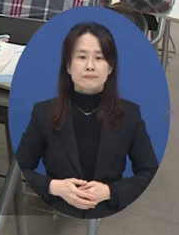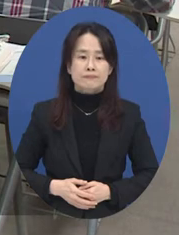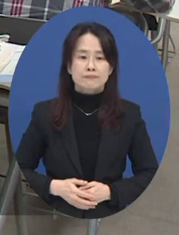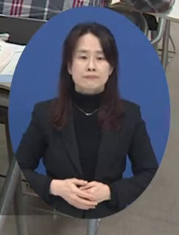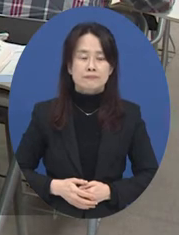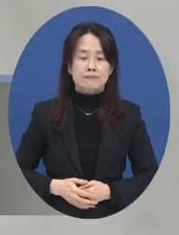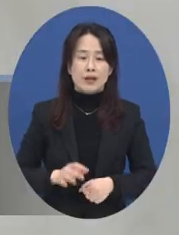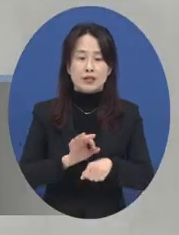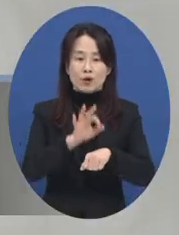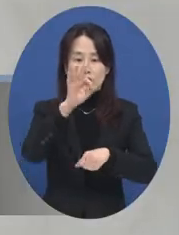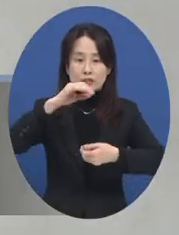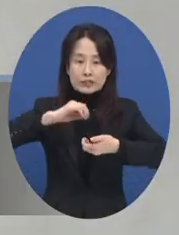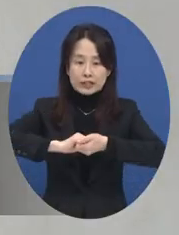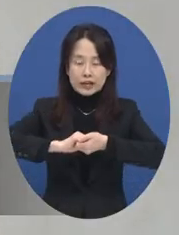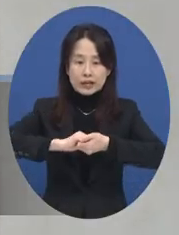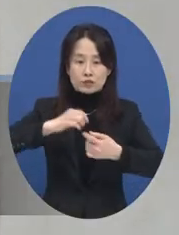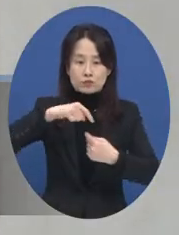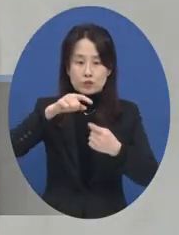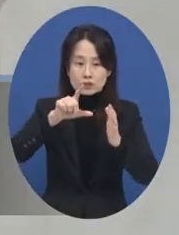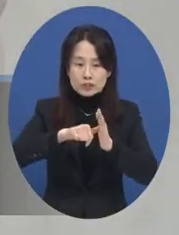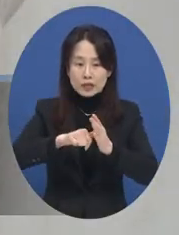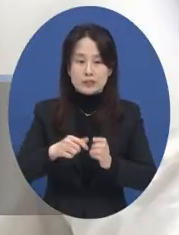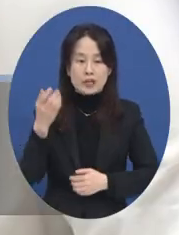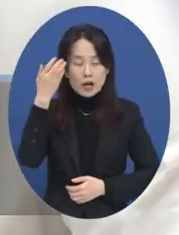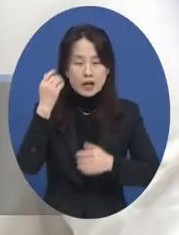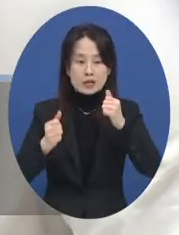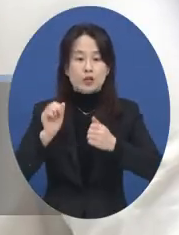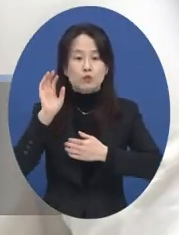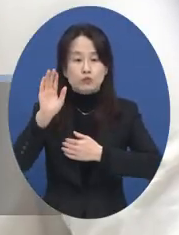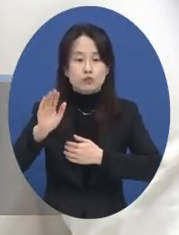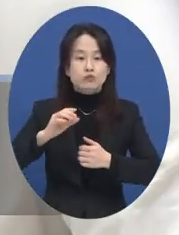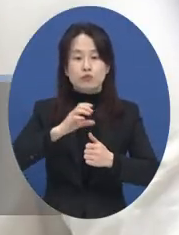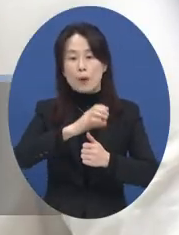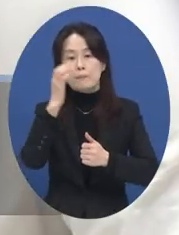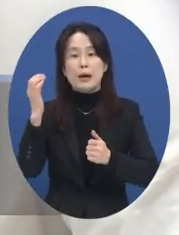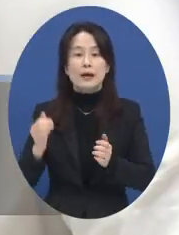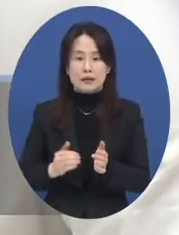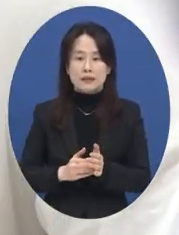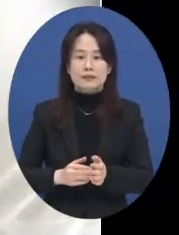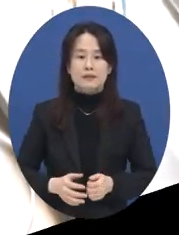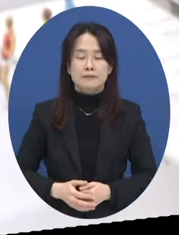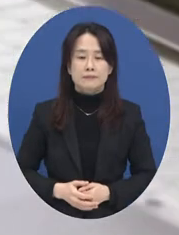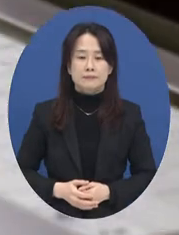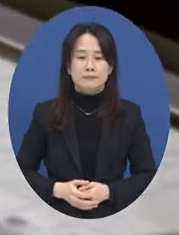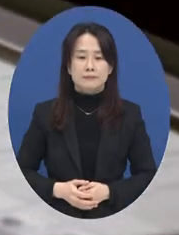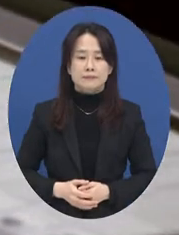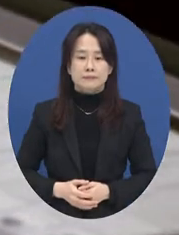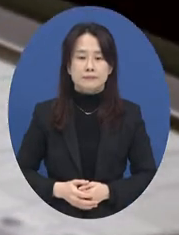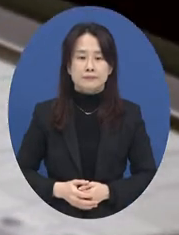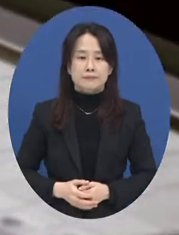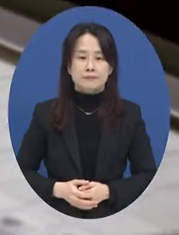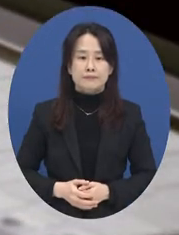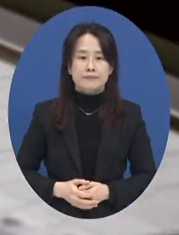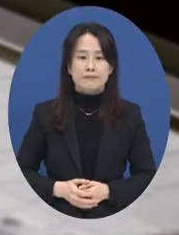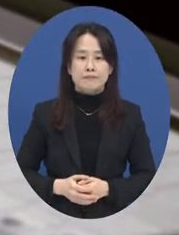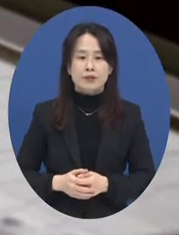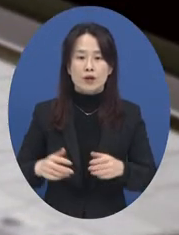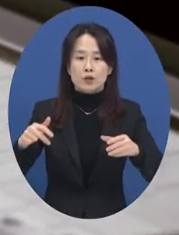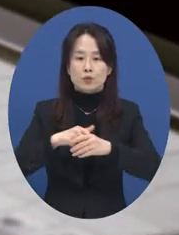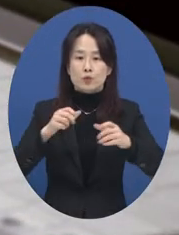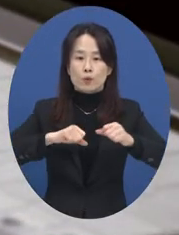22:00 로 제한 되던 운영시간은 수능 이후 부터 제안을 해 졌습니다 으